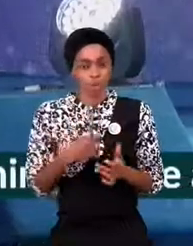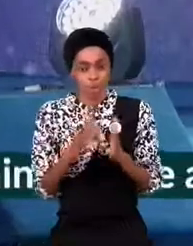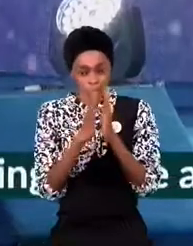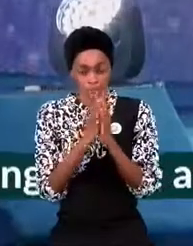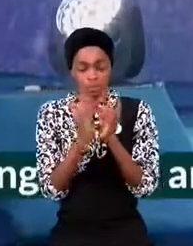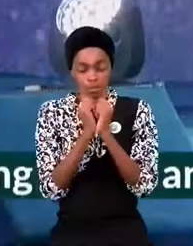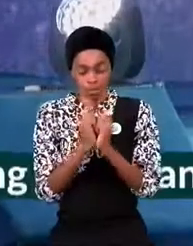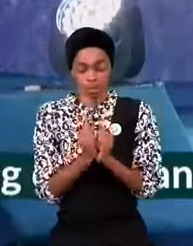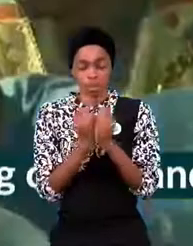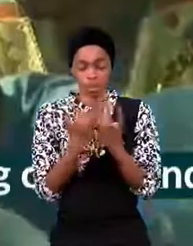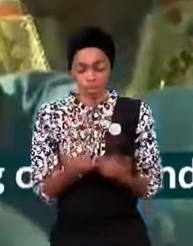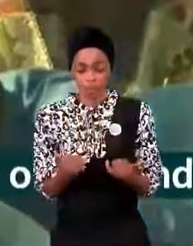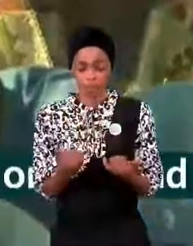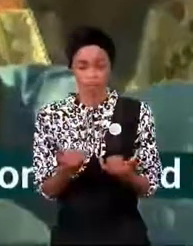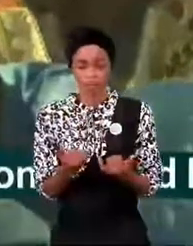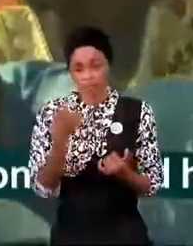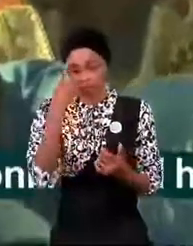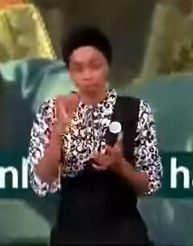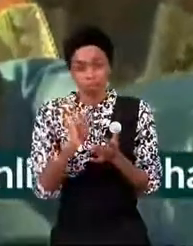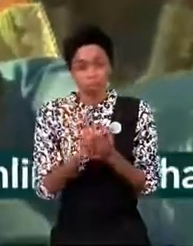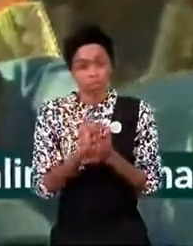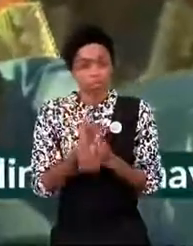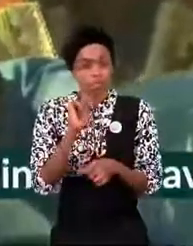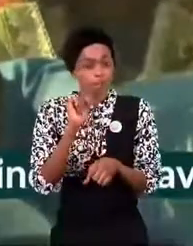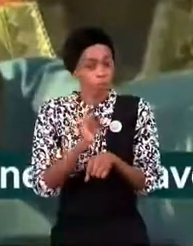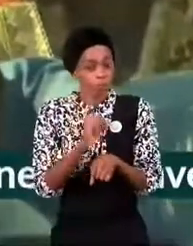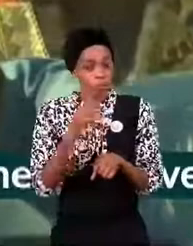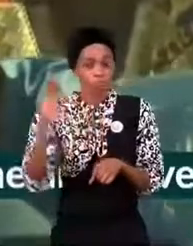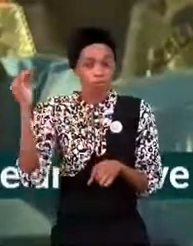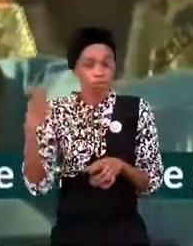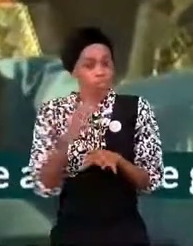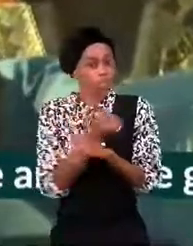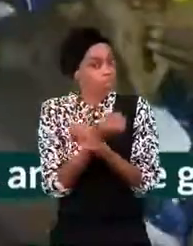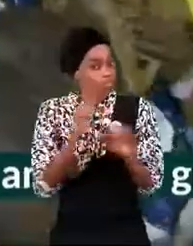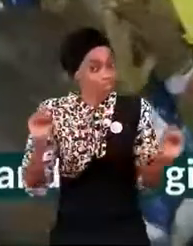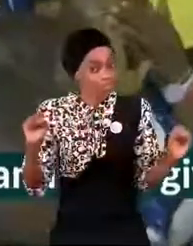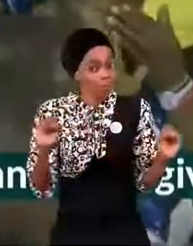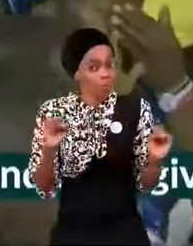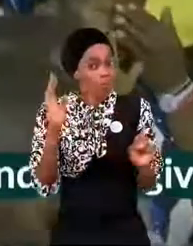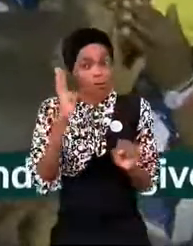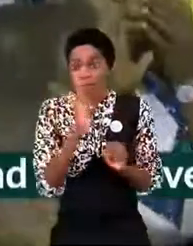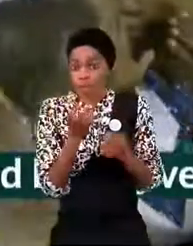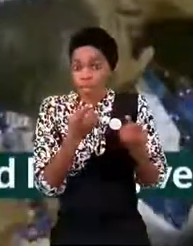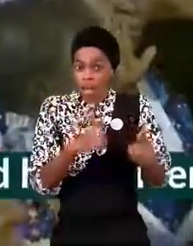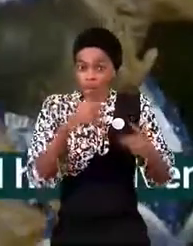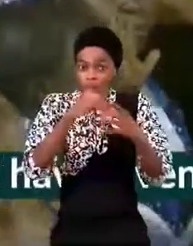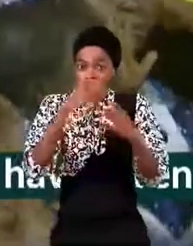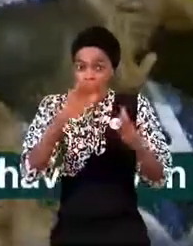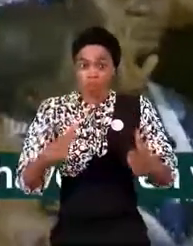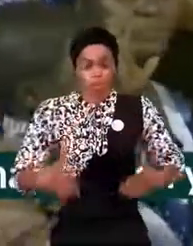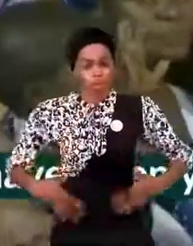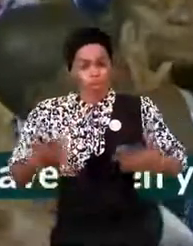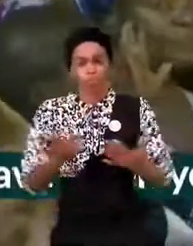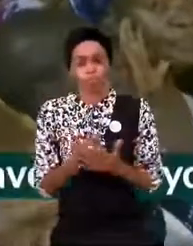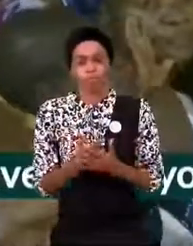que cette œuvre de grâce, le salut, soit effectuée dans ta vie. Lève la main, que Dieu te